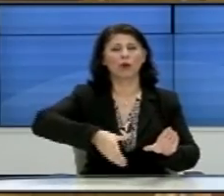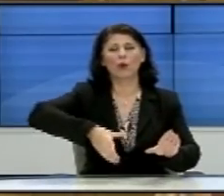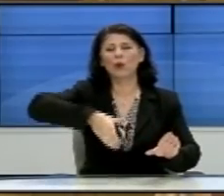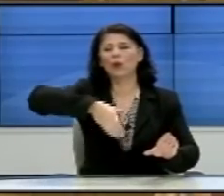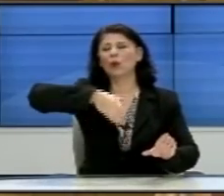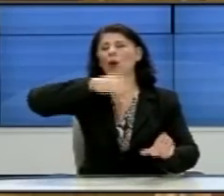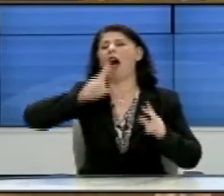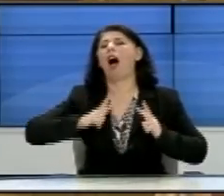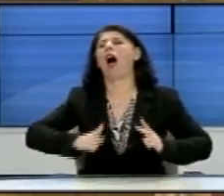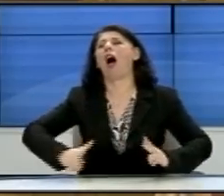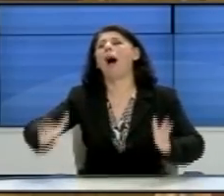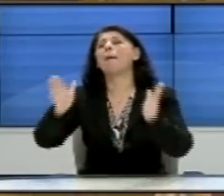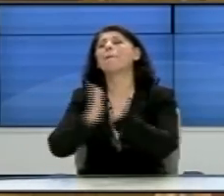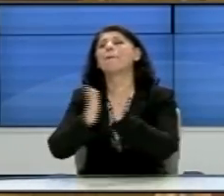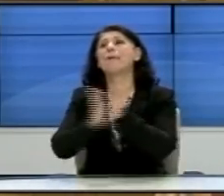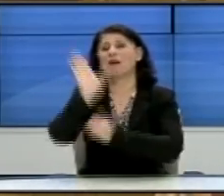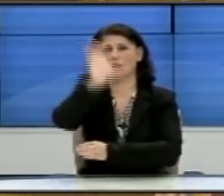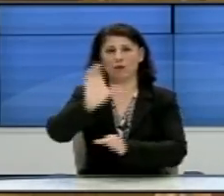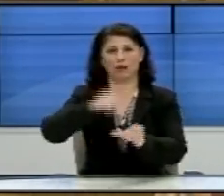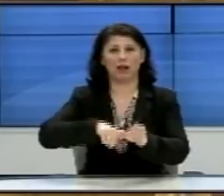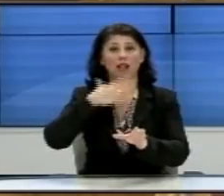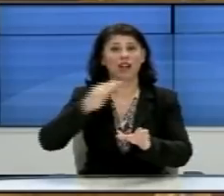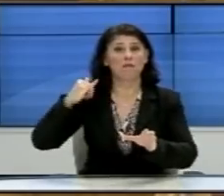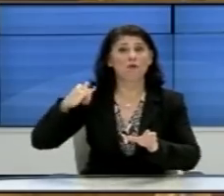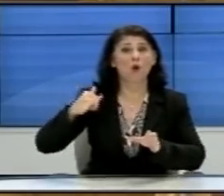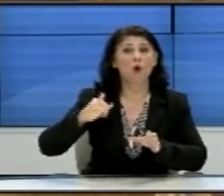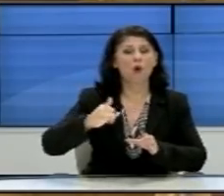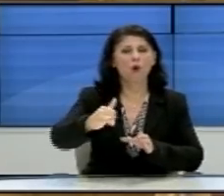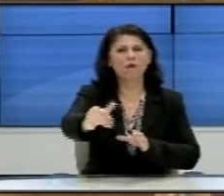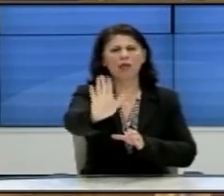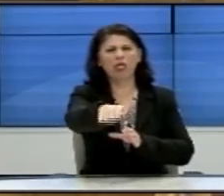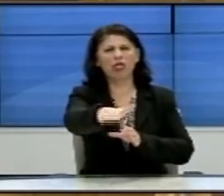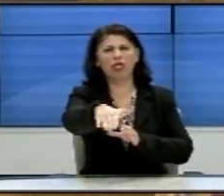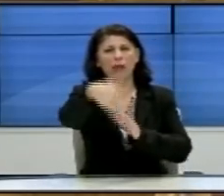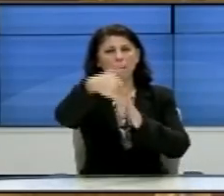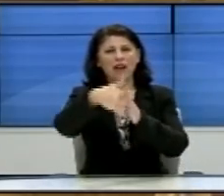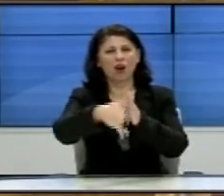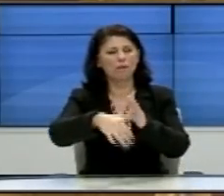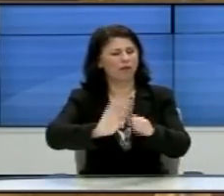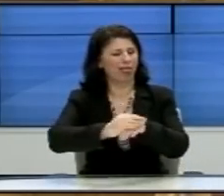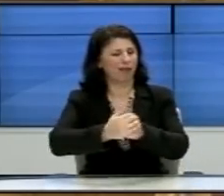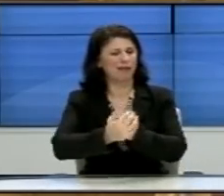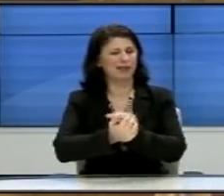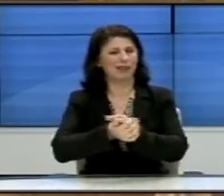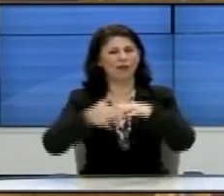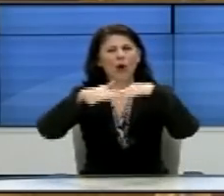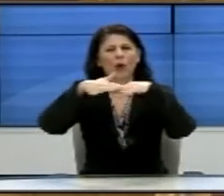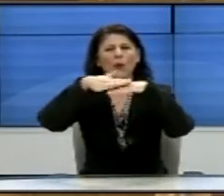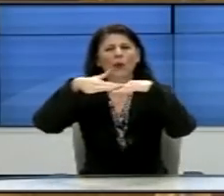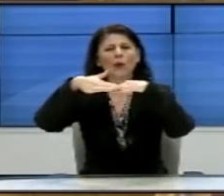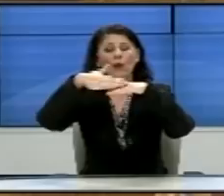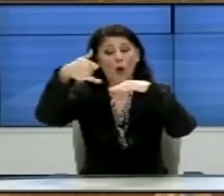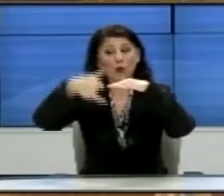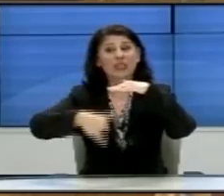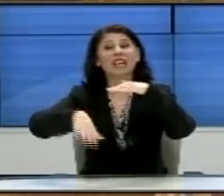στο όνομά της για τη διαιώνιση της απαξίωσης και υποβάθμισης του περιεχομένου. Και αν πραγματικά κόπτεστε για